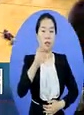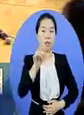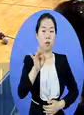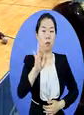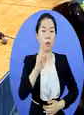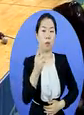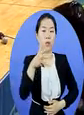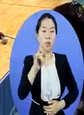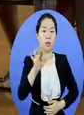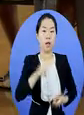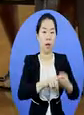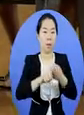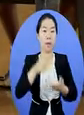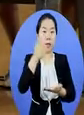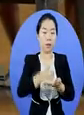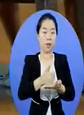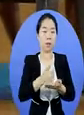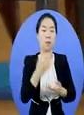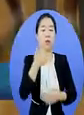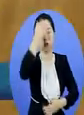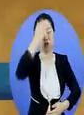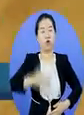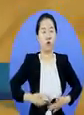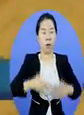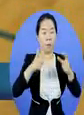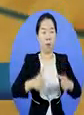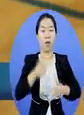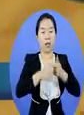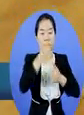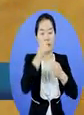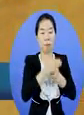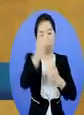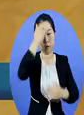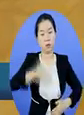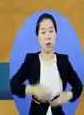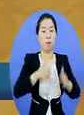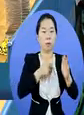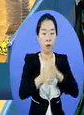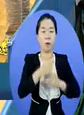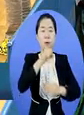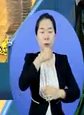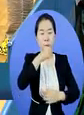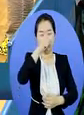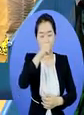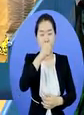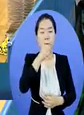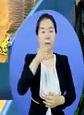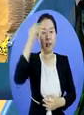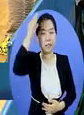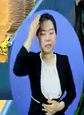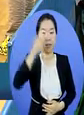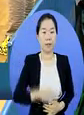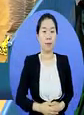보치아연맹 회장은 홈경기인 만큼 충남 참가 선수들이 최대의 성적을 올려 충남이 보치아 강팀임을 알리겠다고